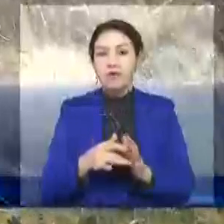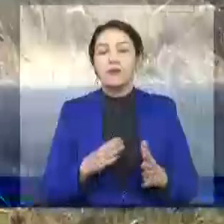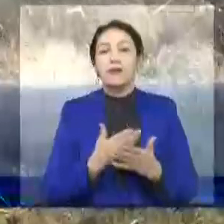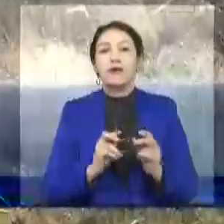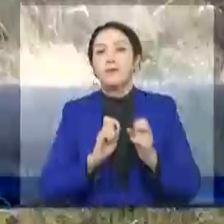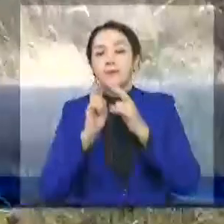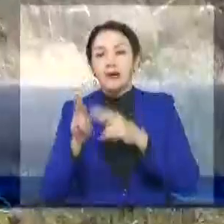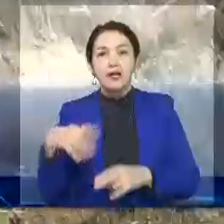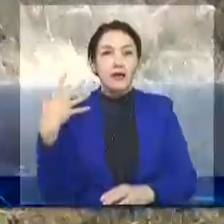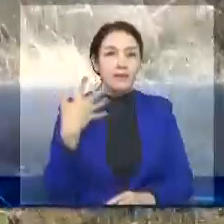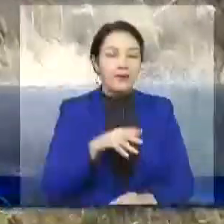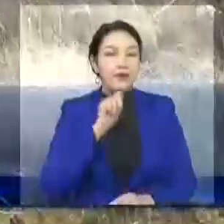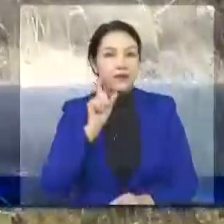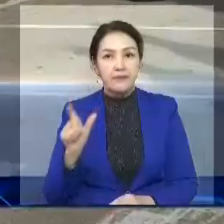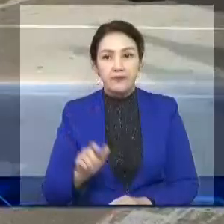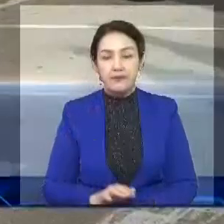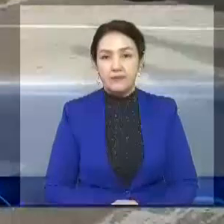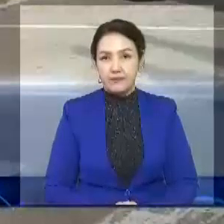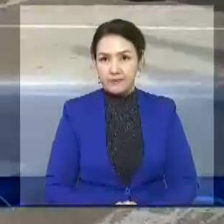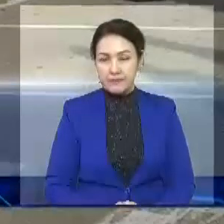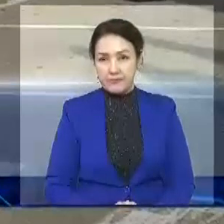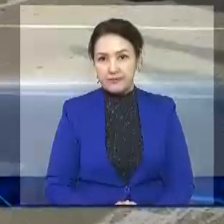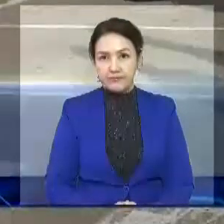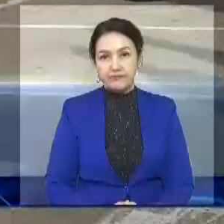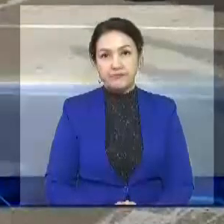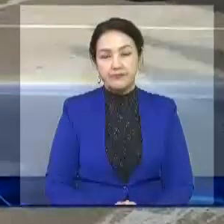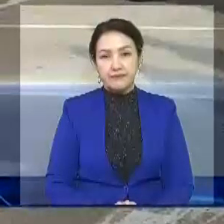походе порядка 50 подростков. Жасан Жалбаков, Межана Манжолов, телеканал Актобе.